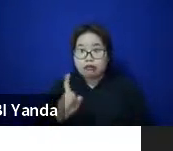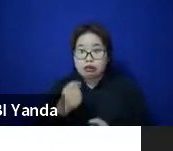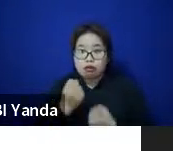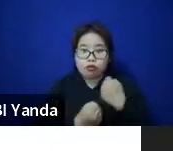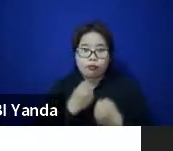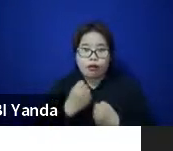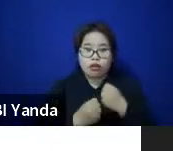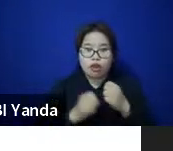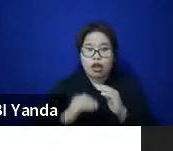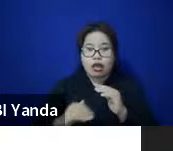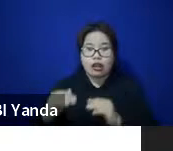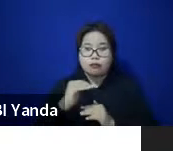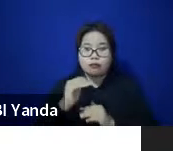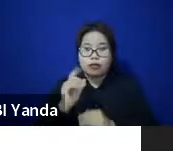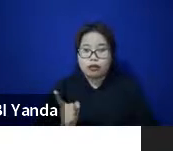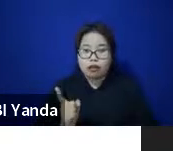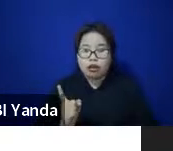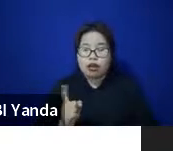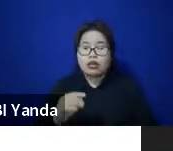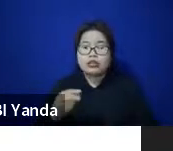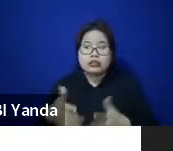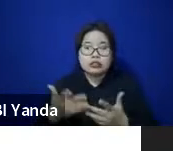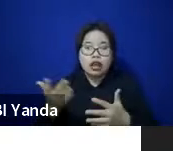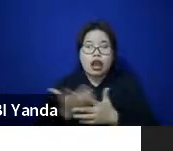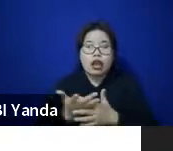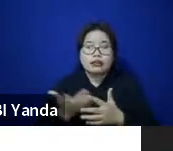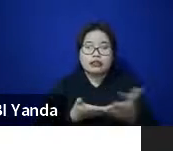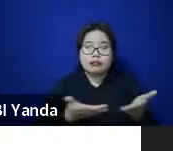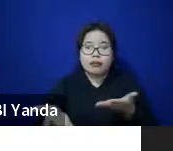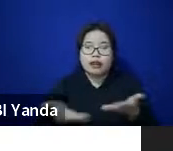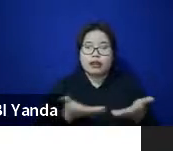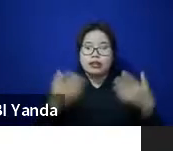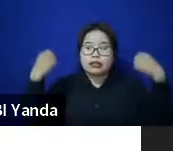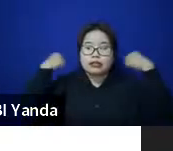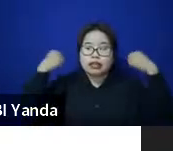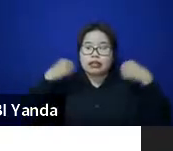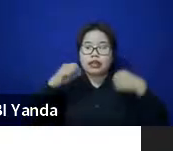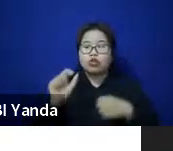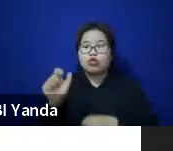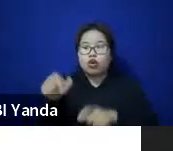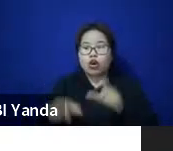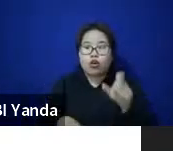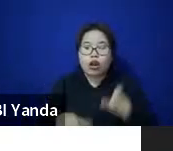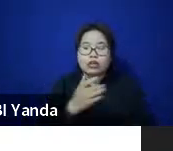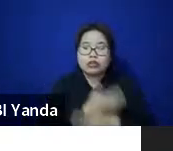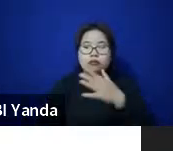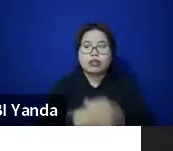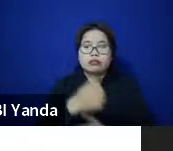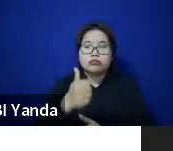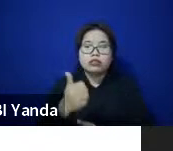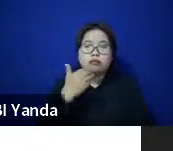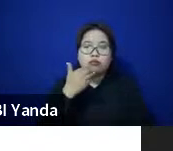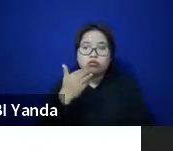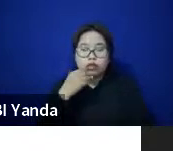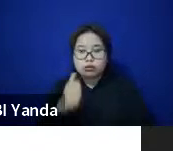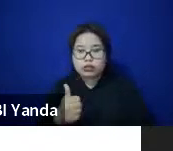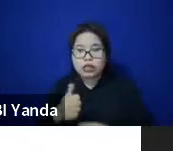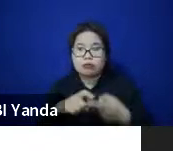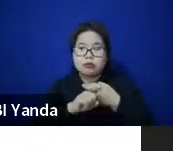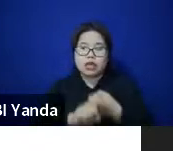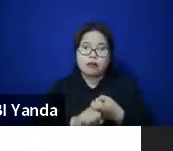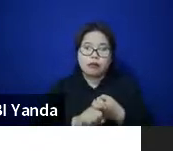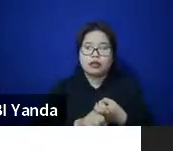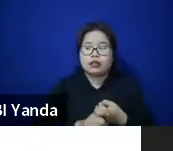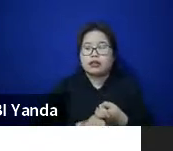lebih agar akses ke pelayanan kesehatan bagi orang-orang dengan disabilitas ini menjadi lebih mudah, lebih bersahabat,